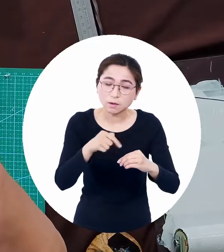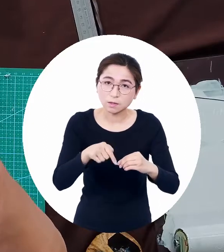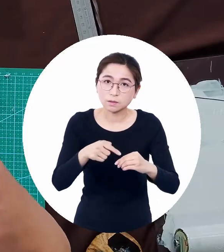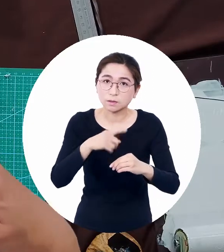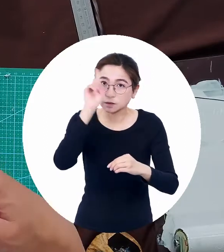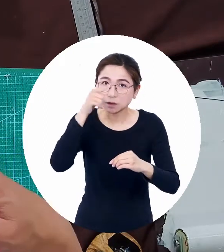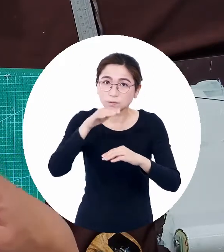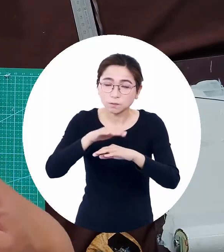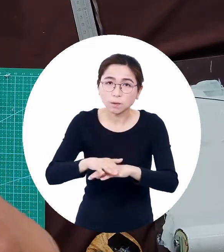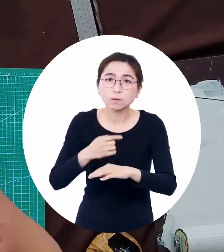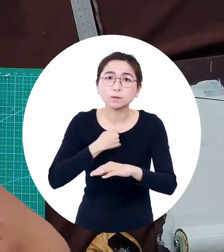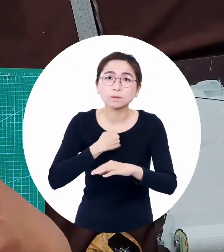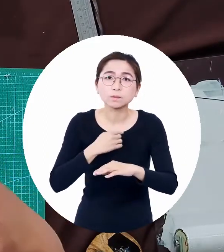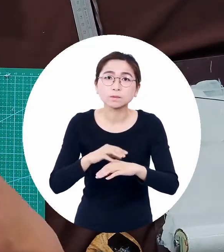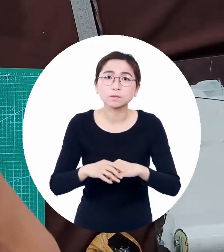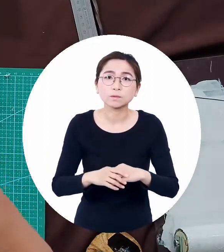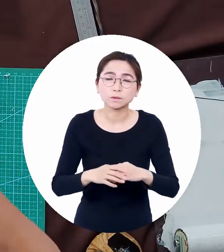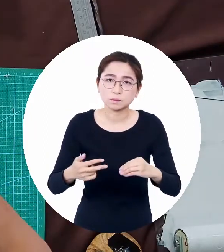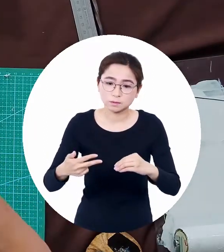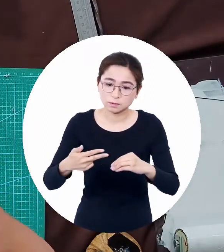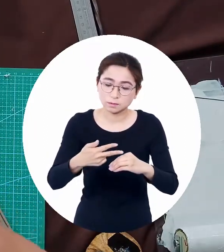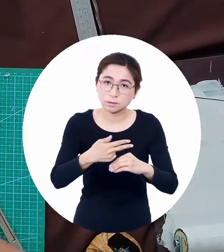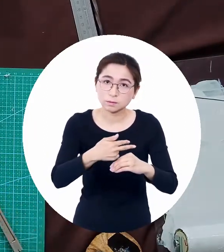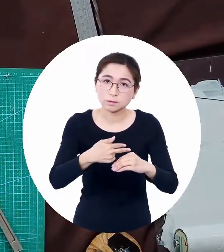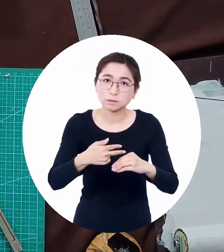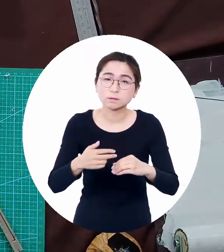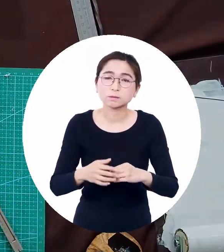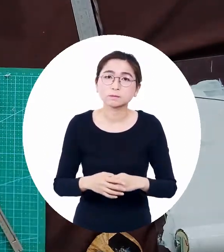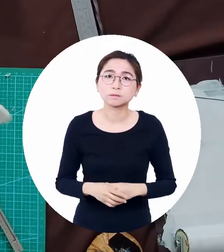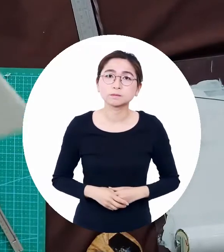天空，我哋唔好盡量跟翻個位嚟。